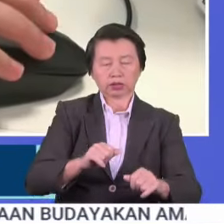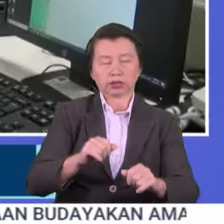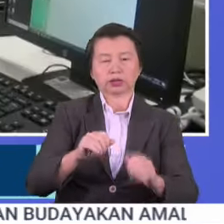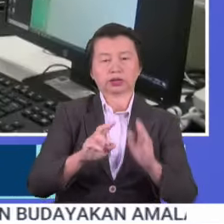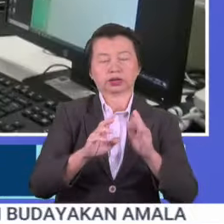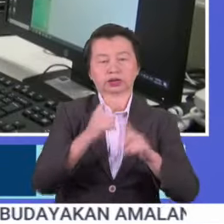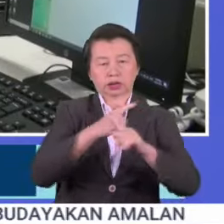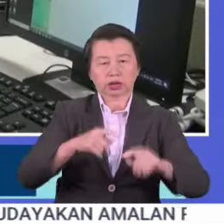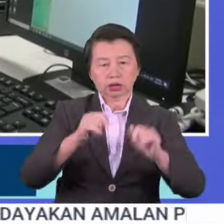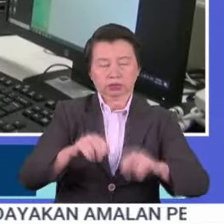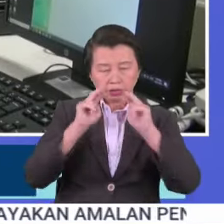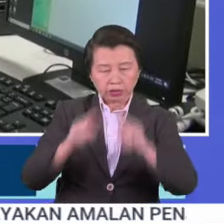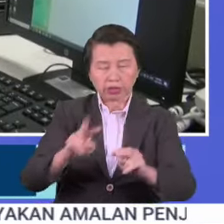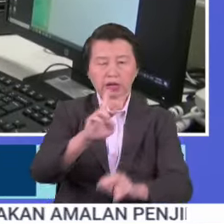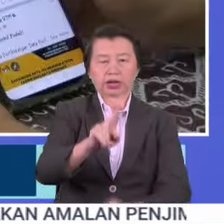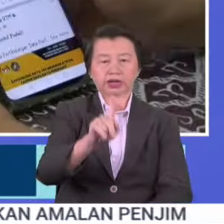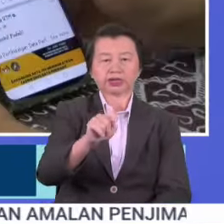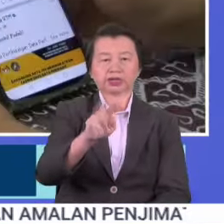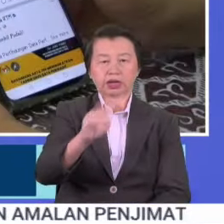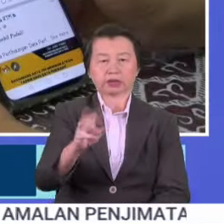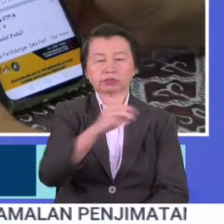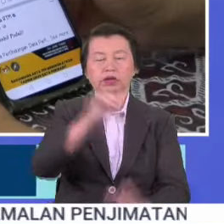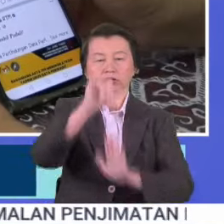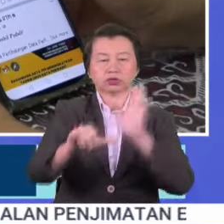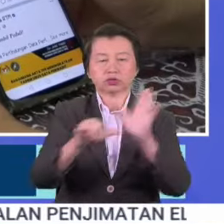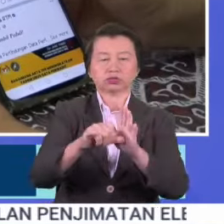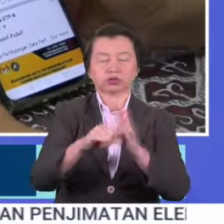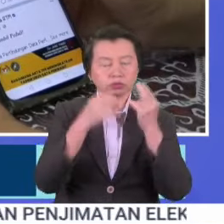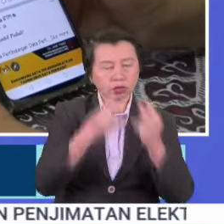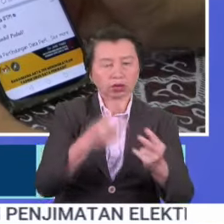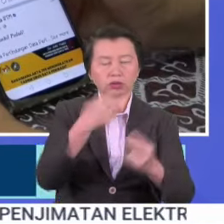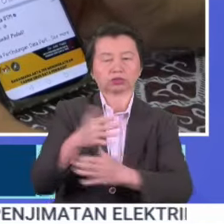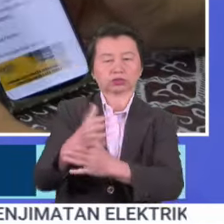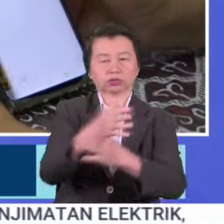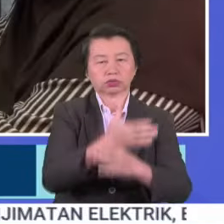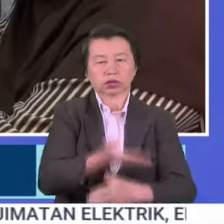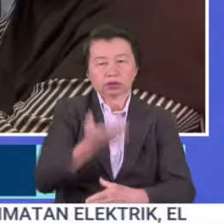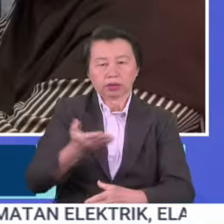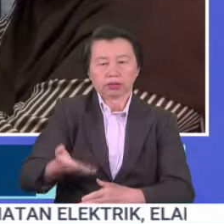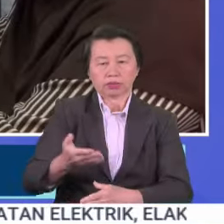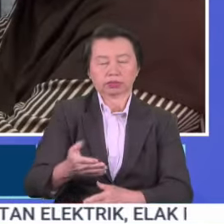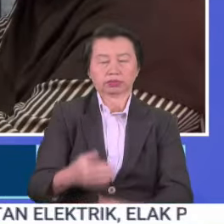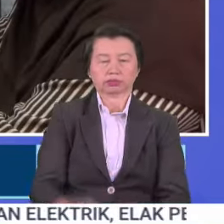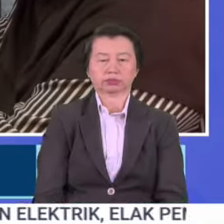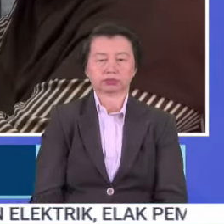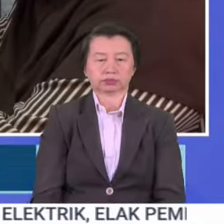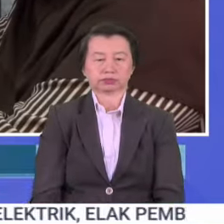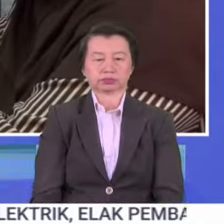siaran langsung RTM dan YouTube Parlimen untuk tujuan perkongsian bahan sosial media.